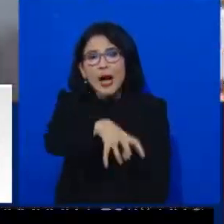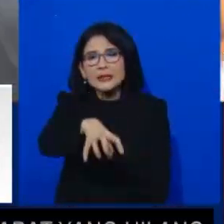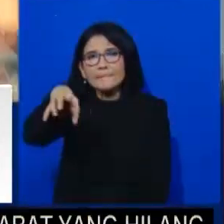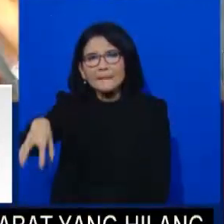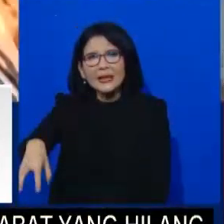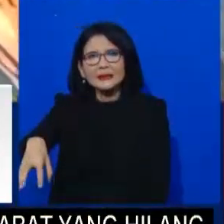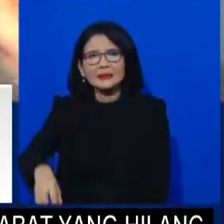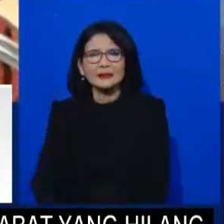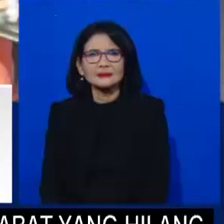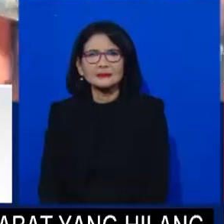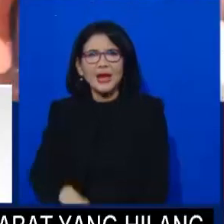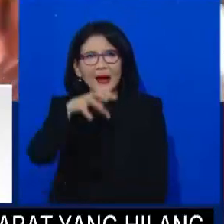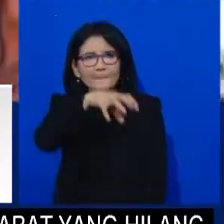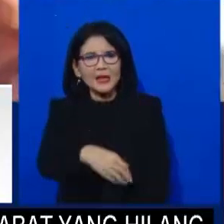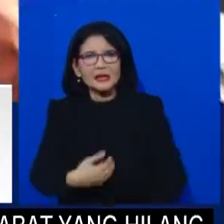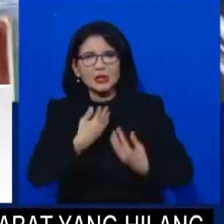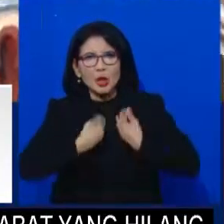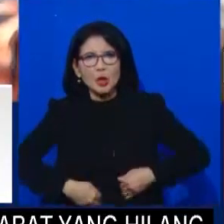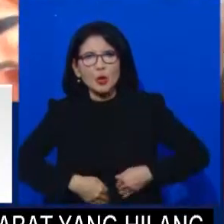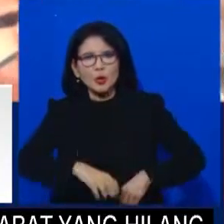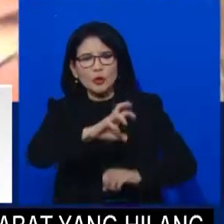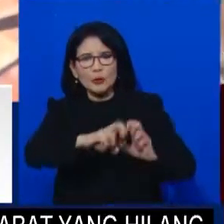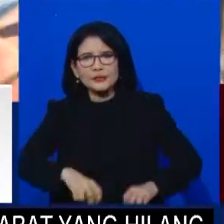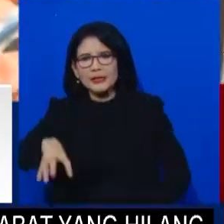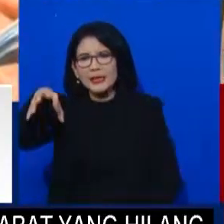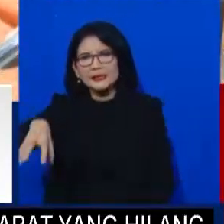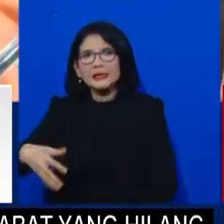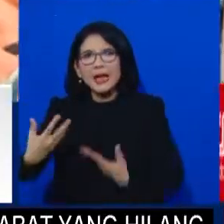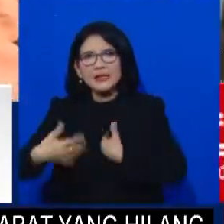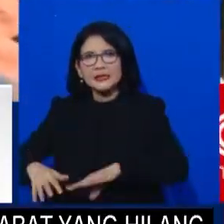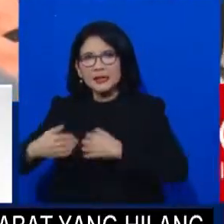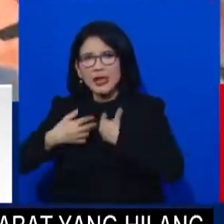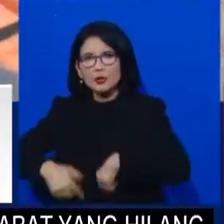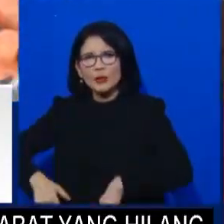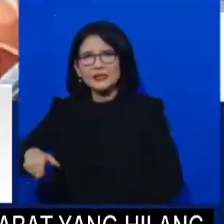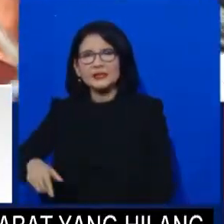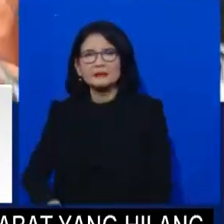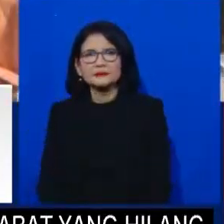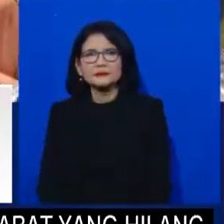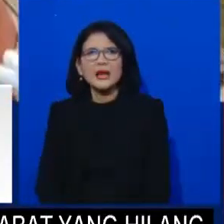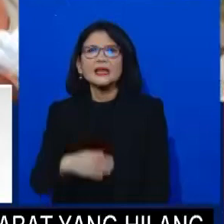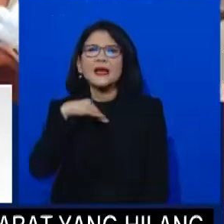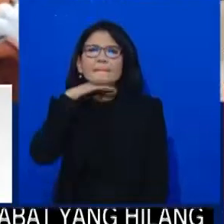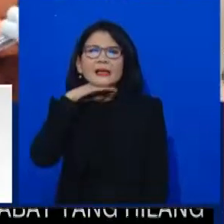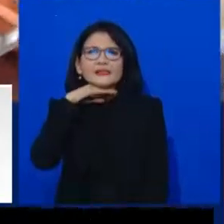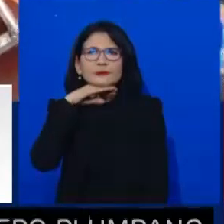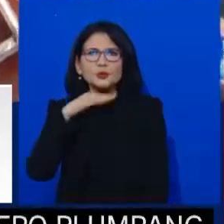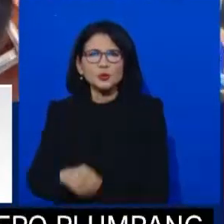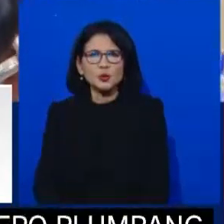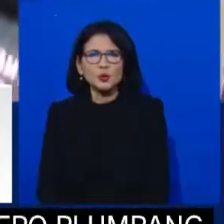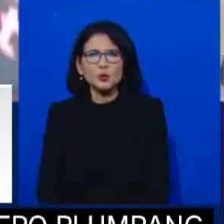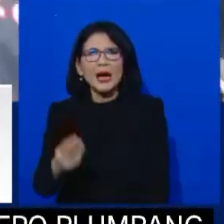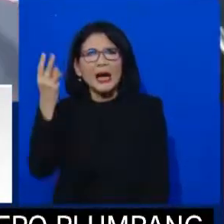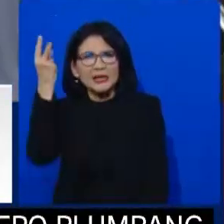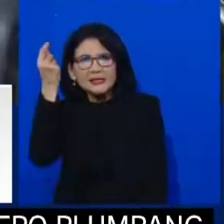posko postmortem dan juga posko antimortem yang disediakan di Rumah Sakit Polri. Kita masih menunggu jalannya konferensi pers yang rencananya